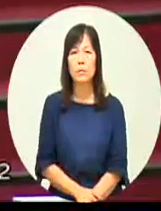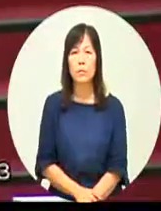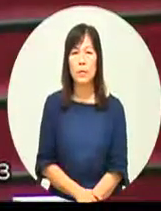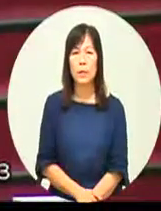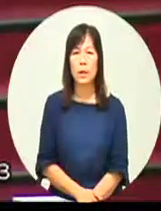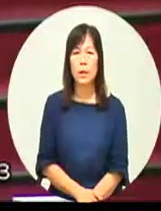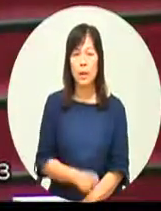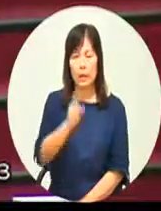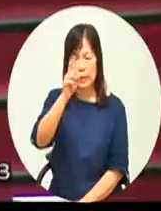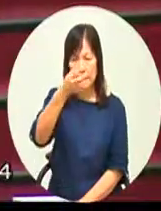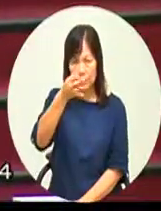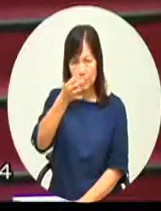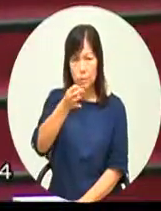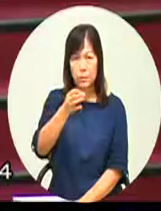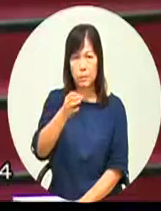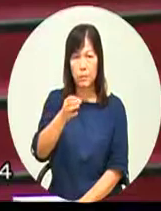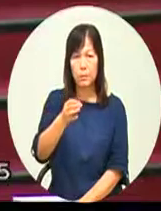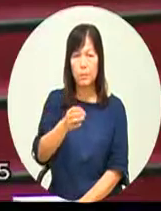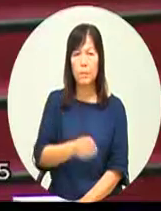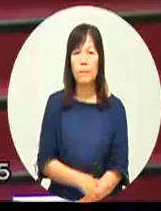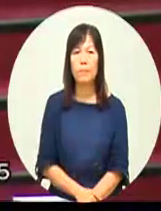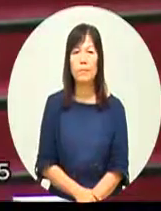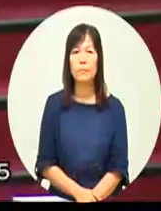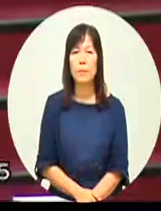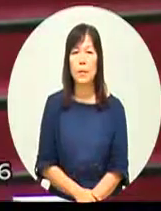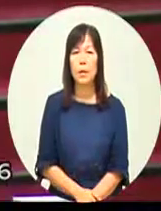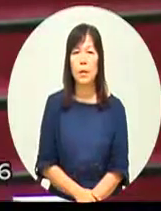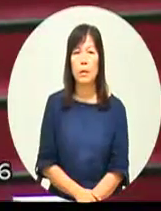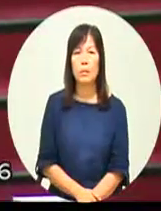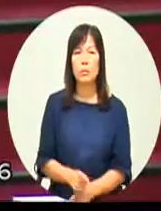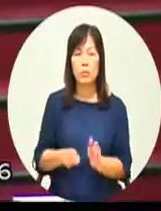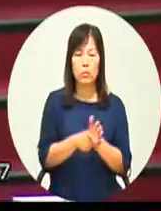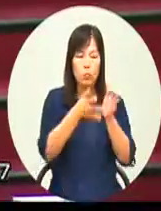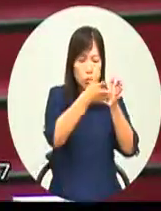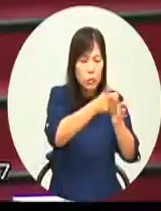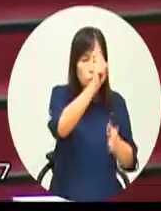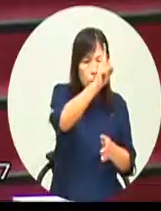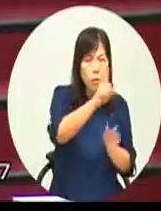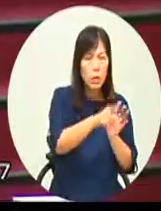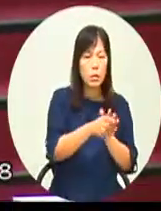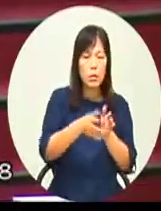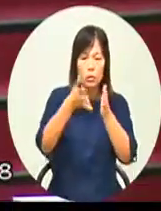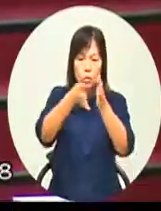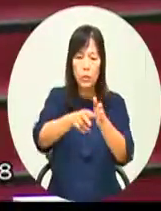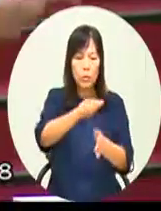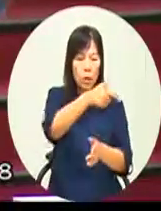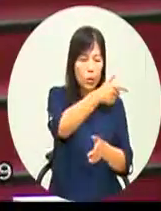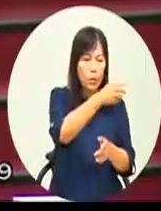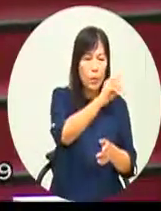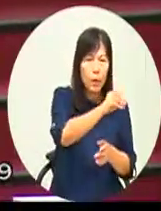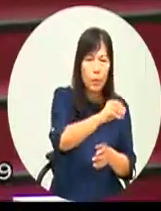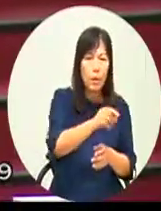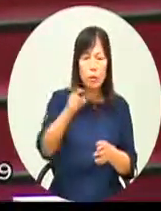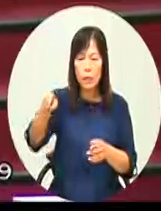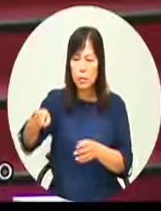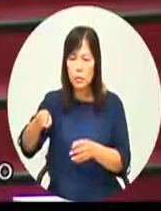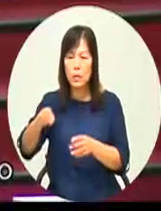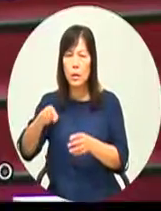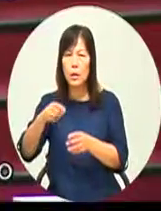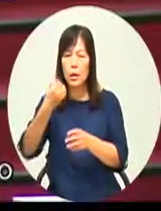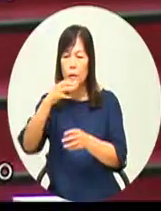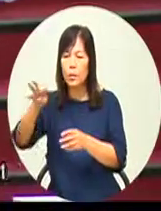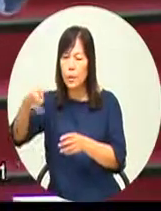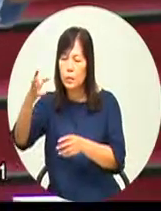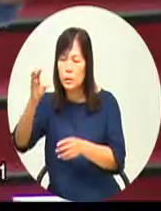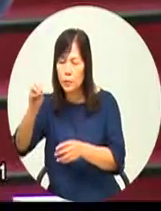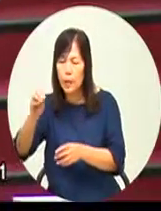一笔的资金，没有必要说哎放一个点这边放600万，那么一个点放